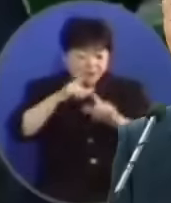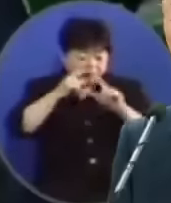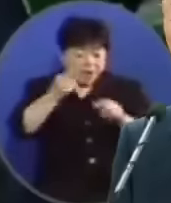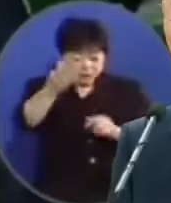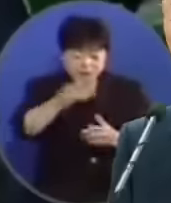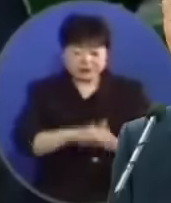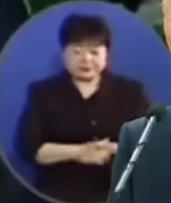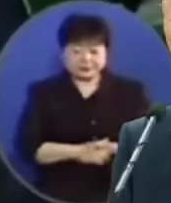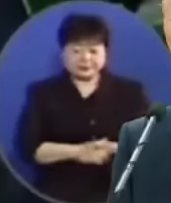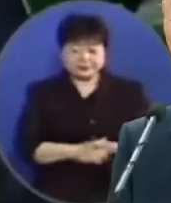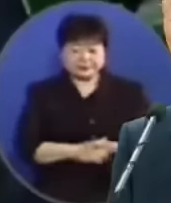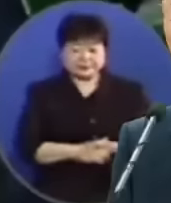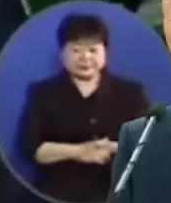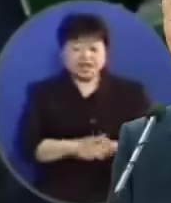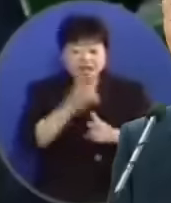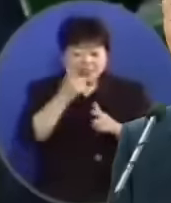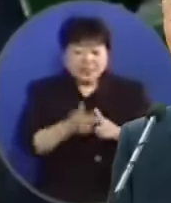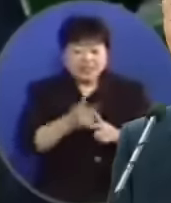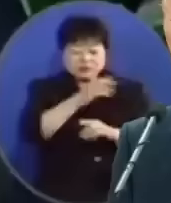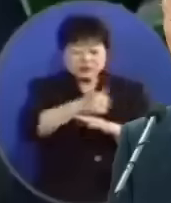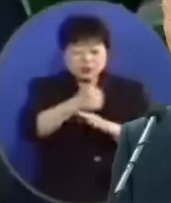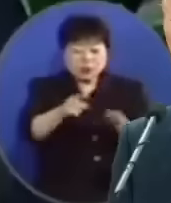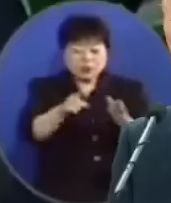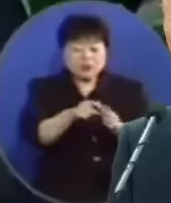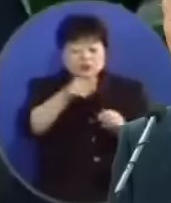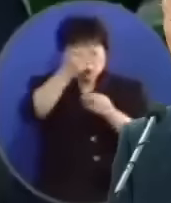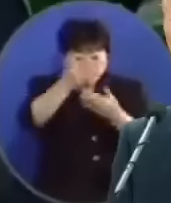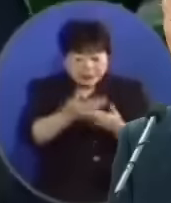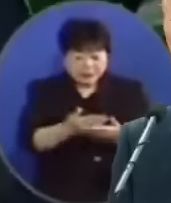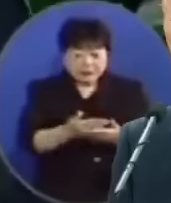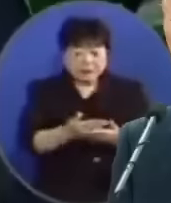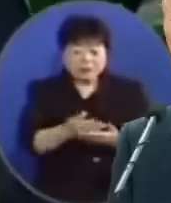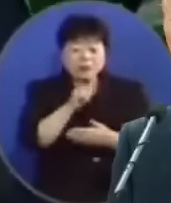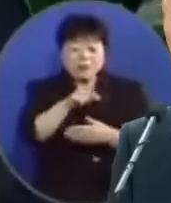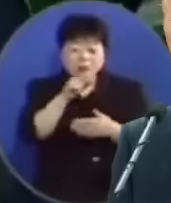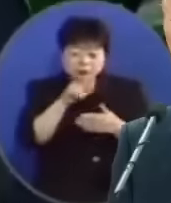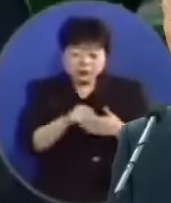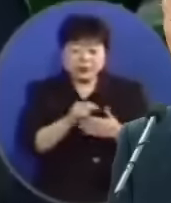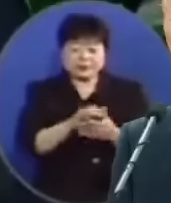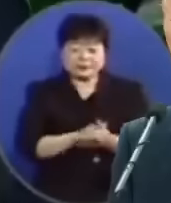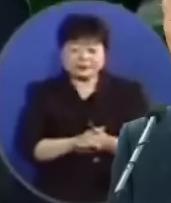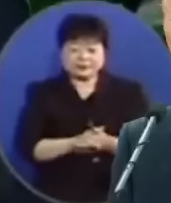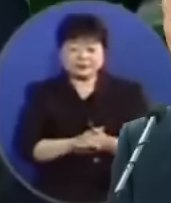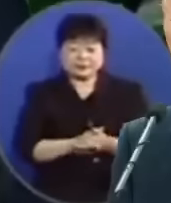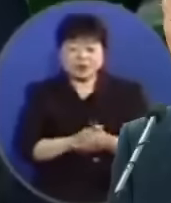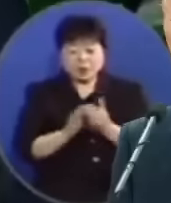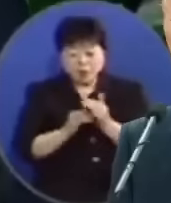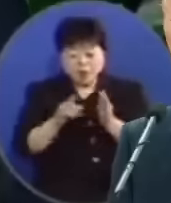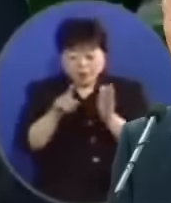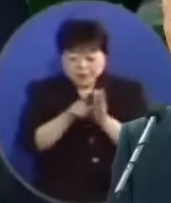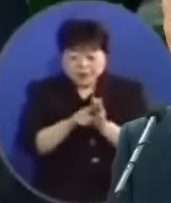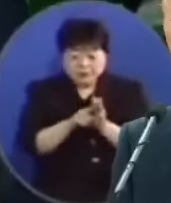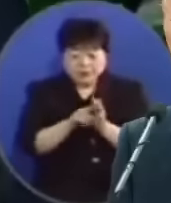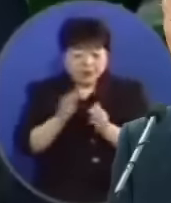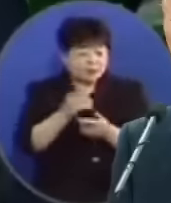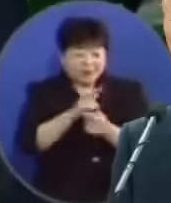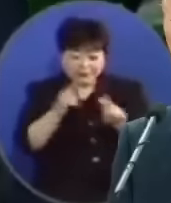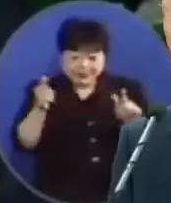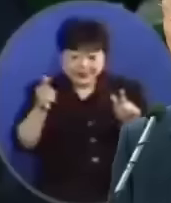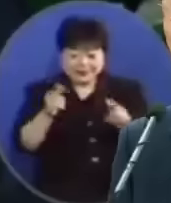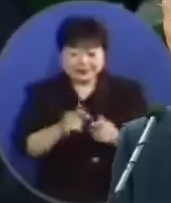것입니다. 여러분, 예수 그리스도를 믿고 구원받는 것도 마음속으로 아무도 몰래 믿기만 하면 구원받는 것이